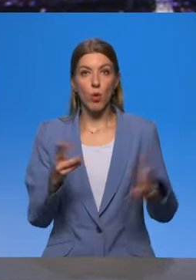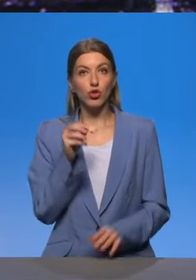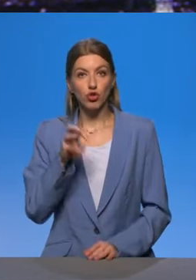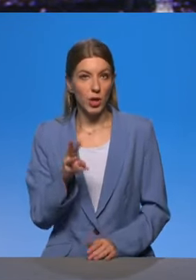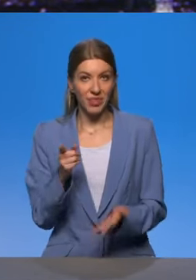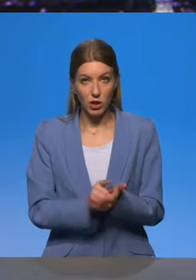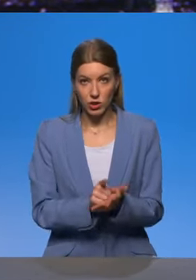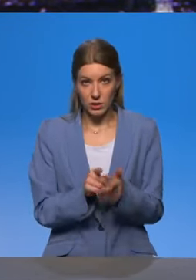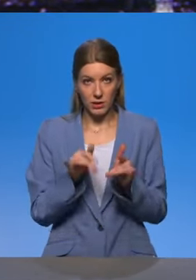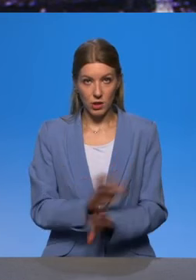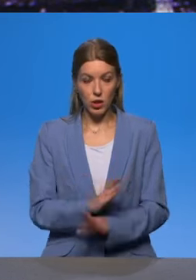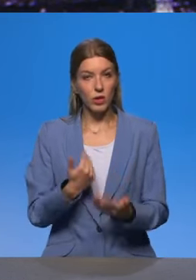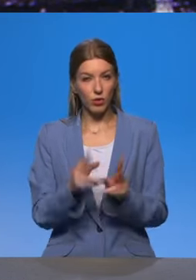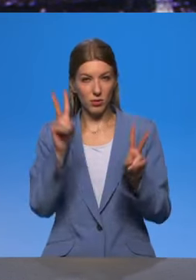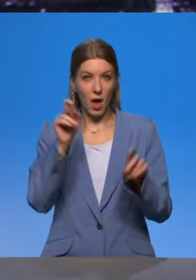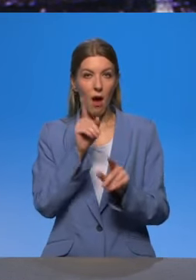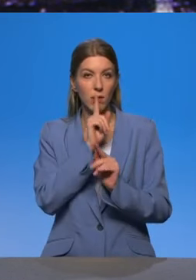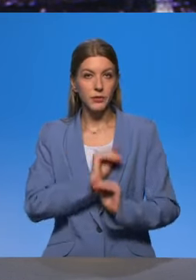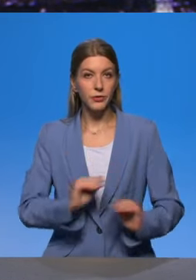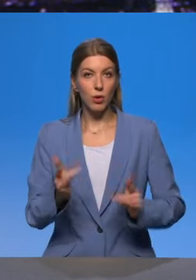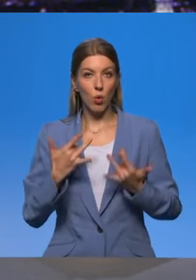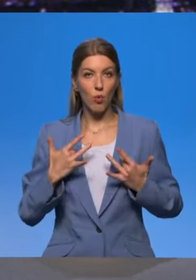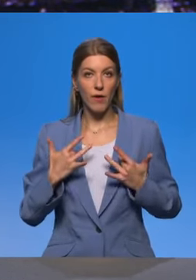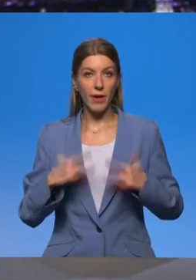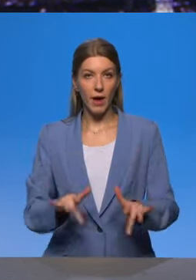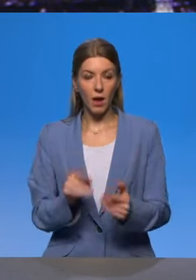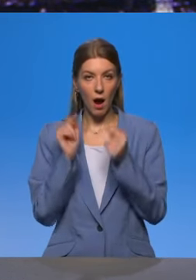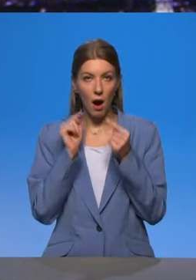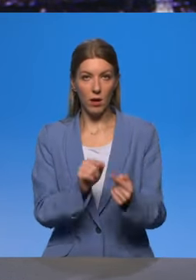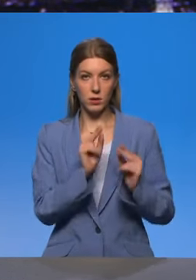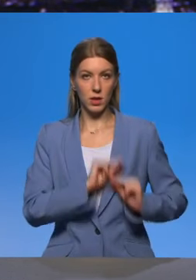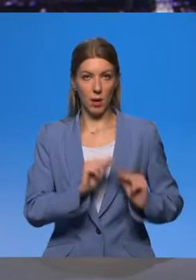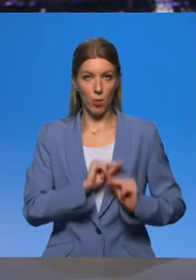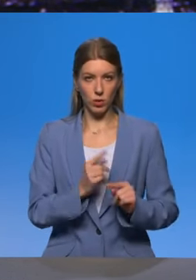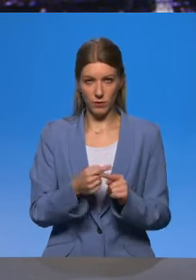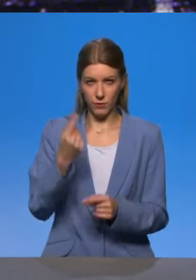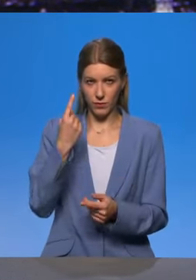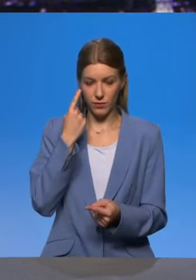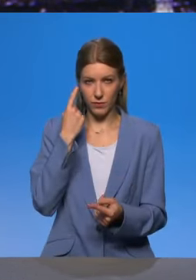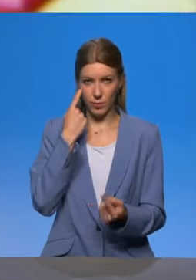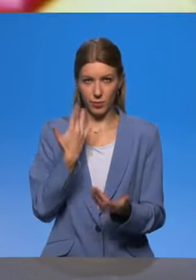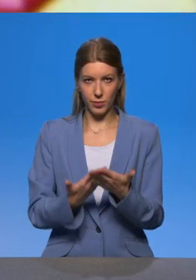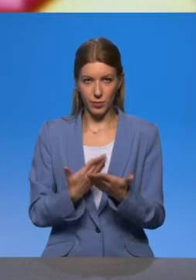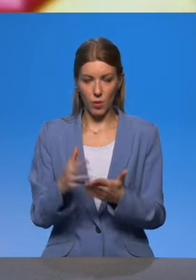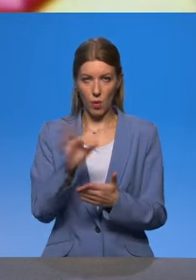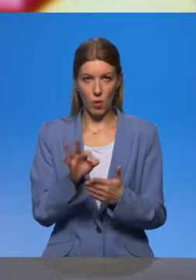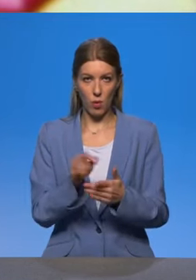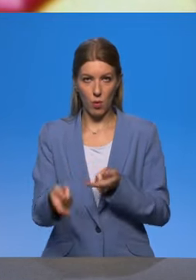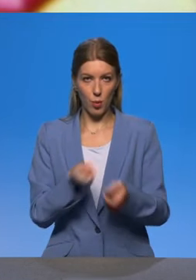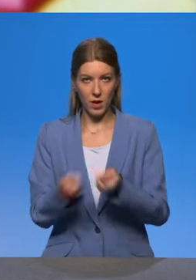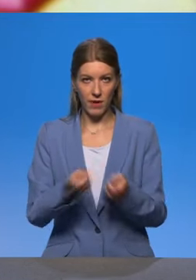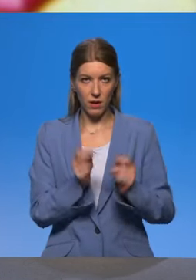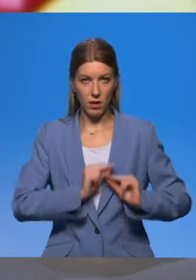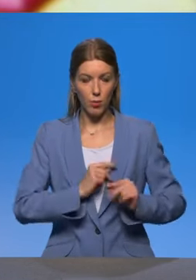тихое увольнение и антиработа вот в теории управления персоналом, это что? Это вот человек чем-то недоволен, и он саботирует что-то,